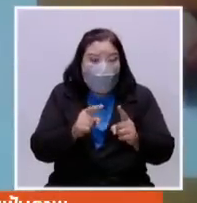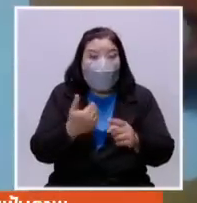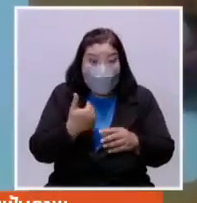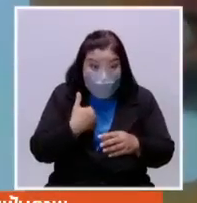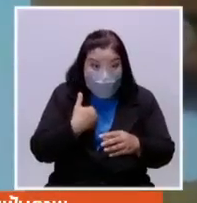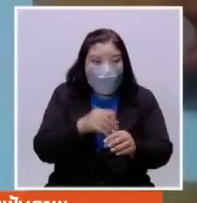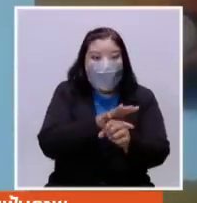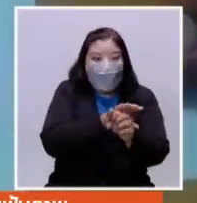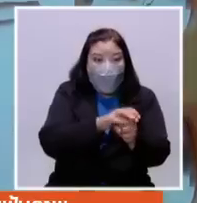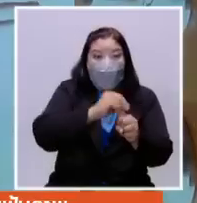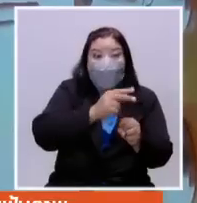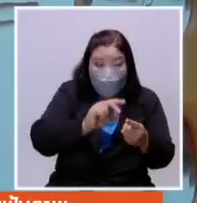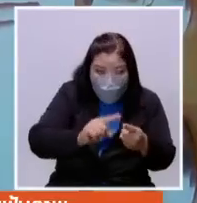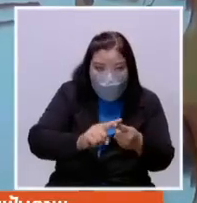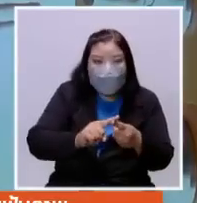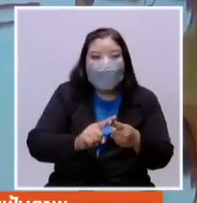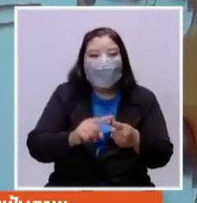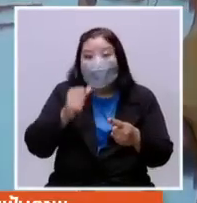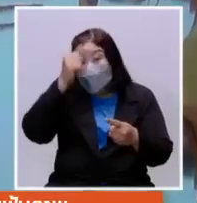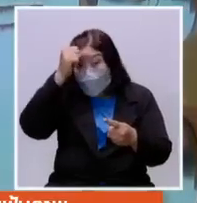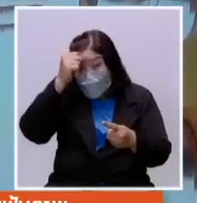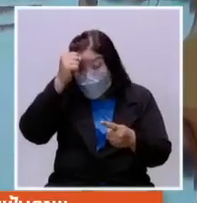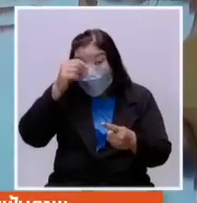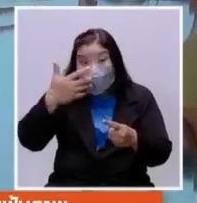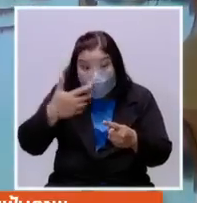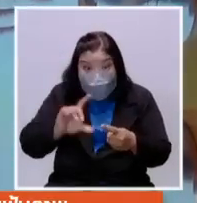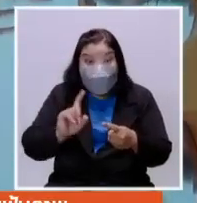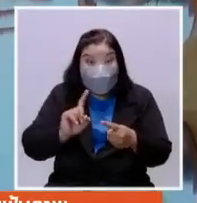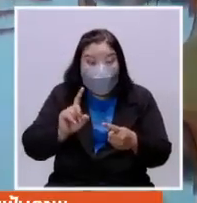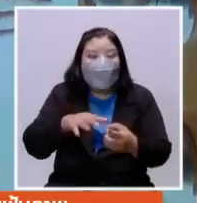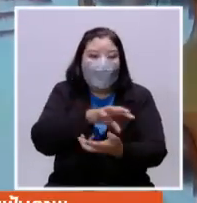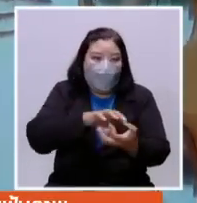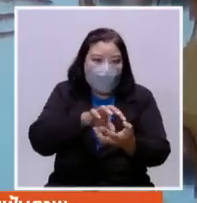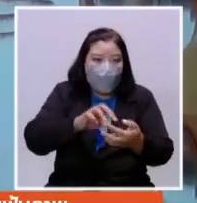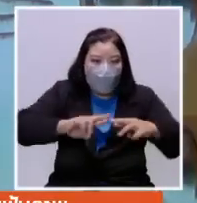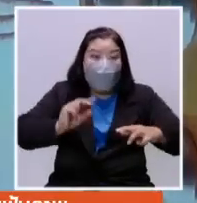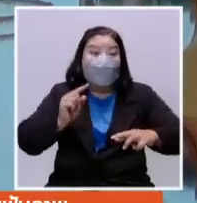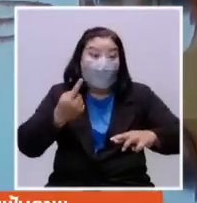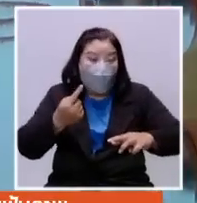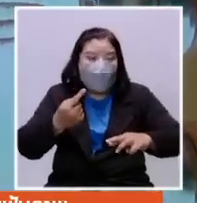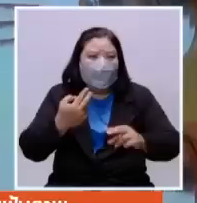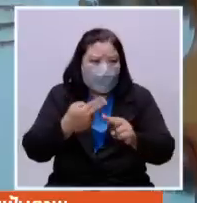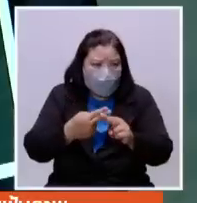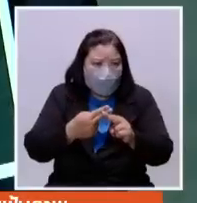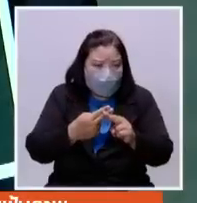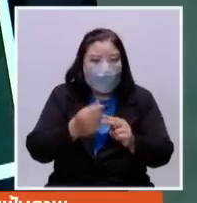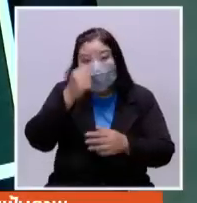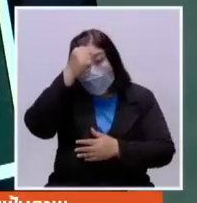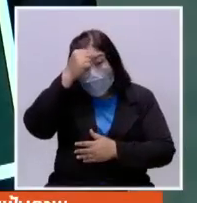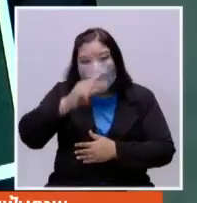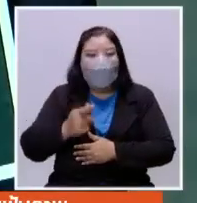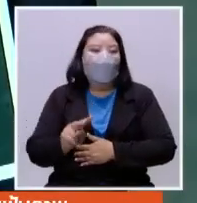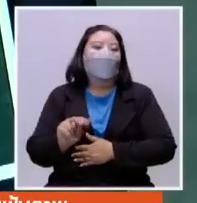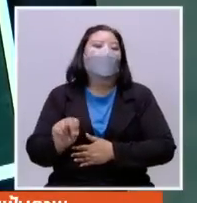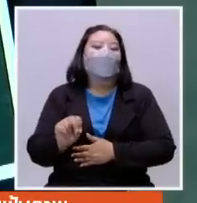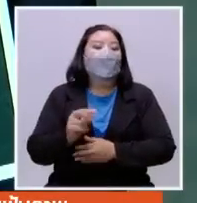มระหว่างโอมิครอนและเดลต้าในอังกฤษที่ได้ประกาศเป็นเอกสารยืนยันนะครับว่าได้พบเดลต้าครอนแล้วสั่งให้จับตาแ